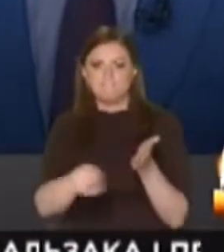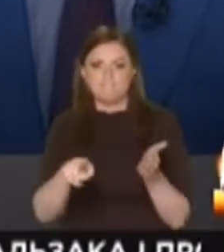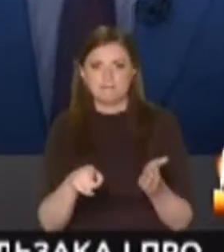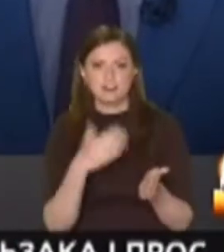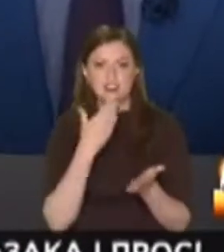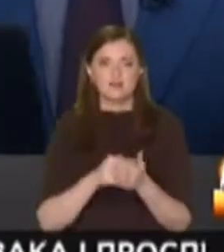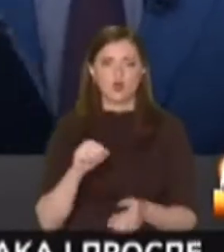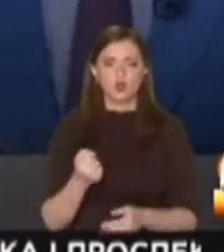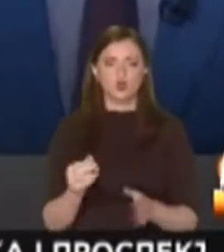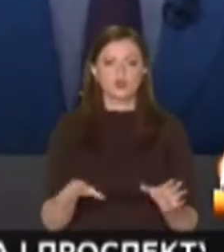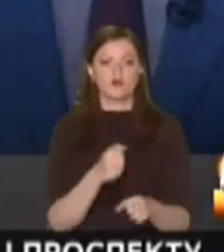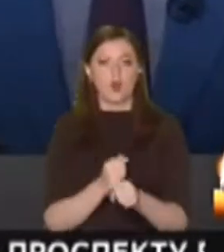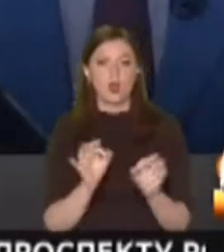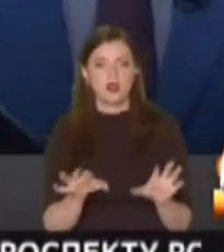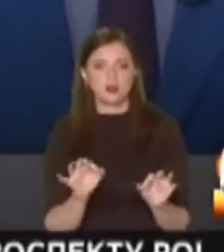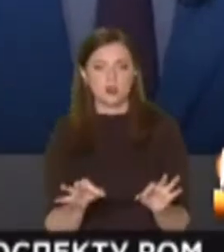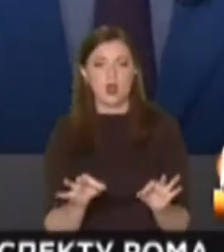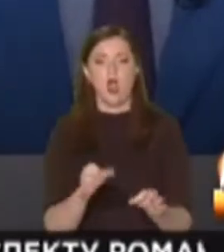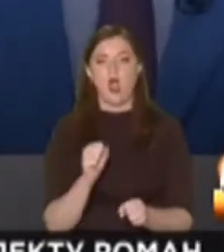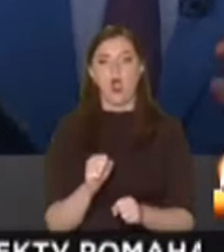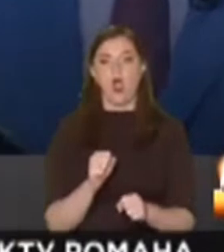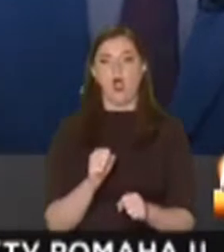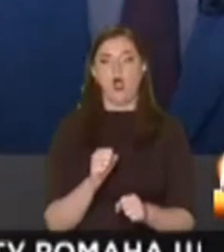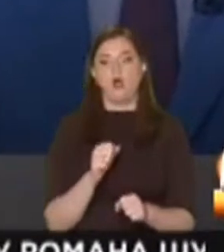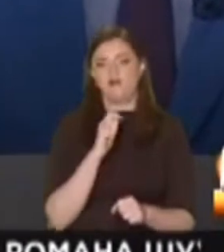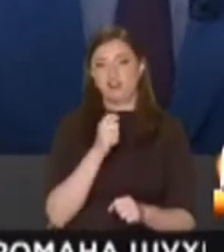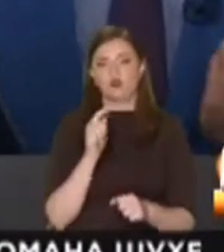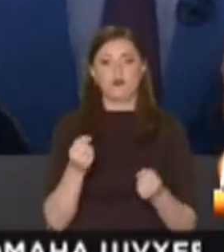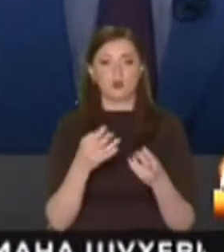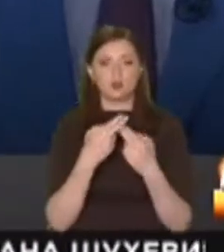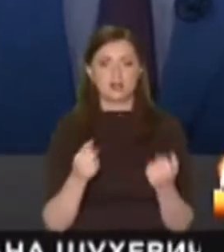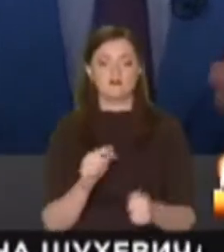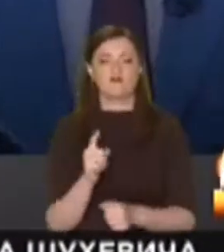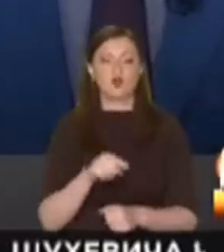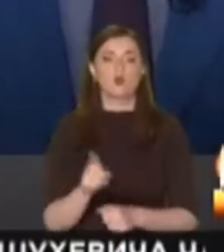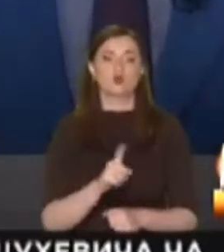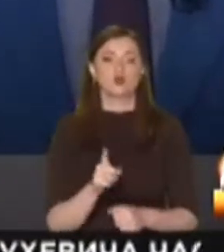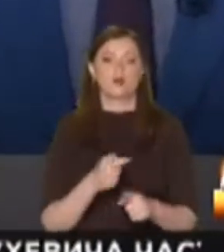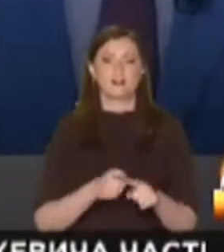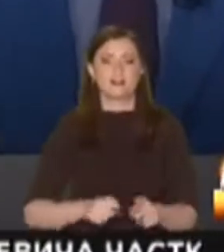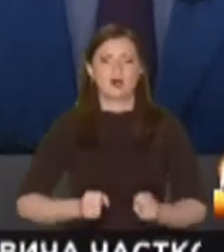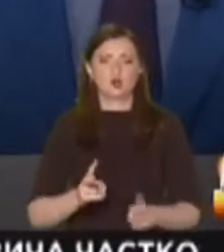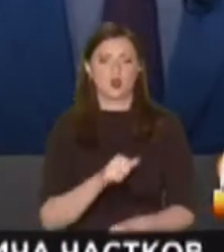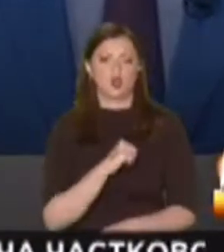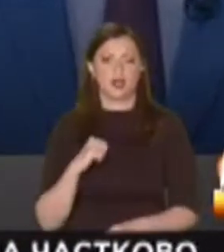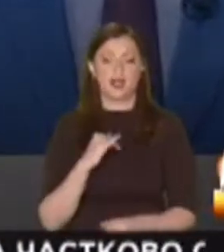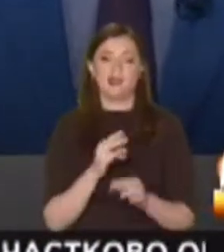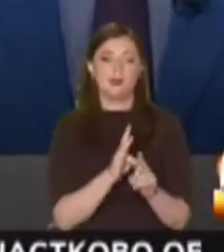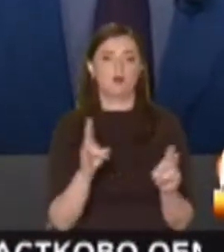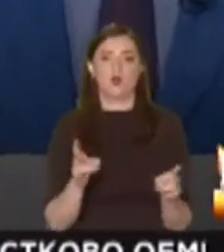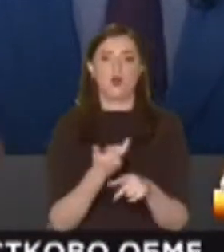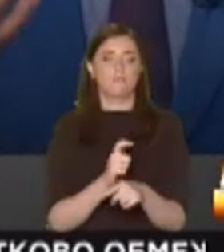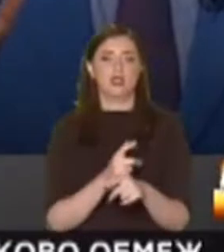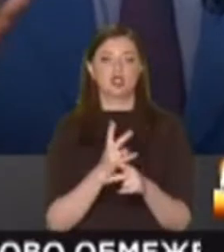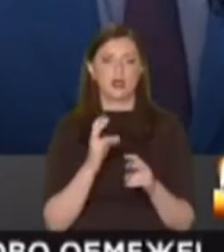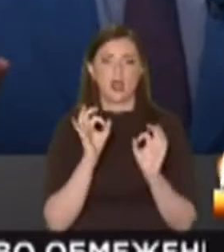там друзів, колег, і розказав. А по суті, в інтерв'ю він просто зізнався в тому, що в цих злочинах сам і ні про кого більше не